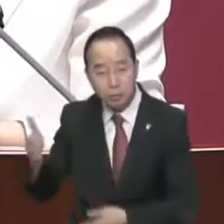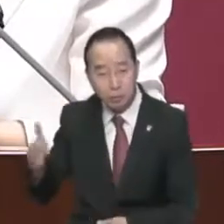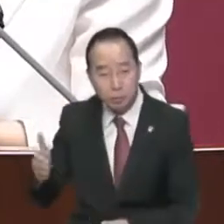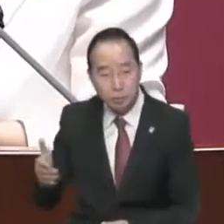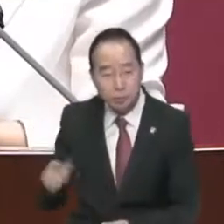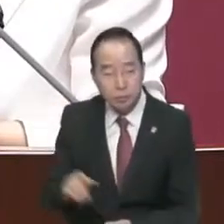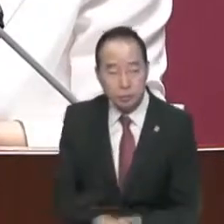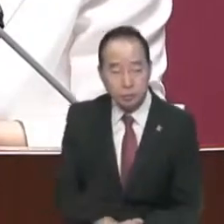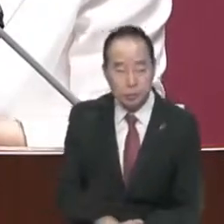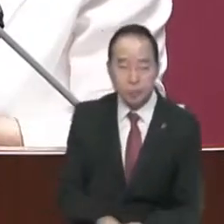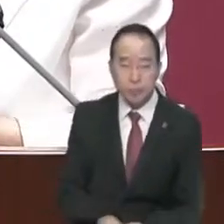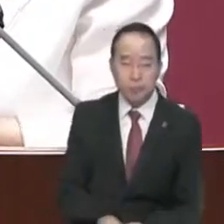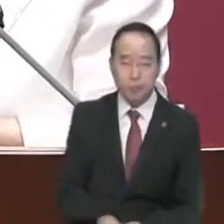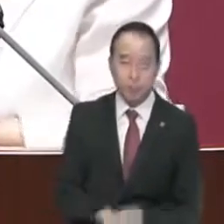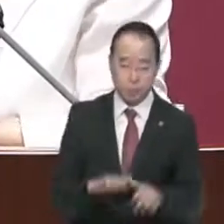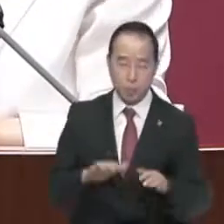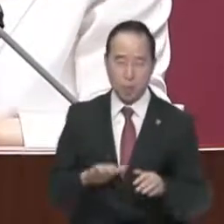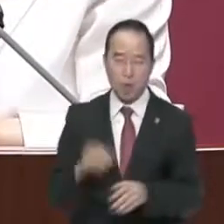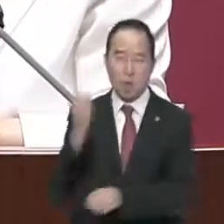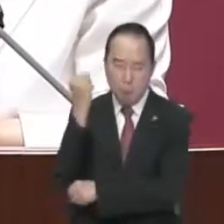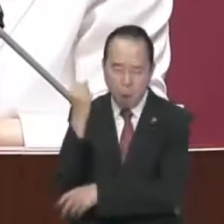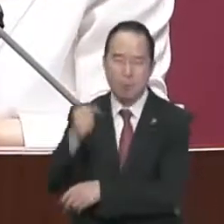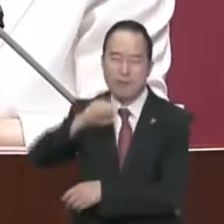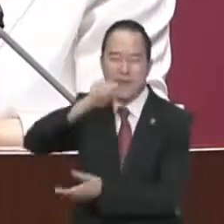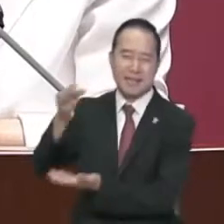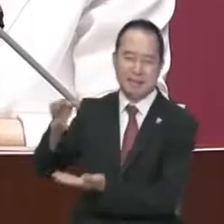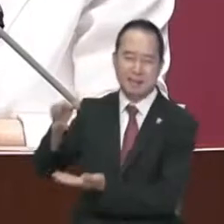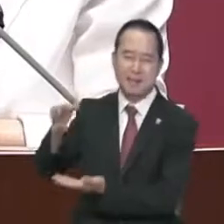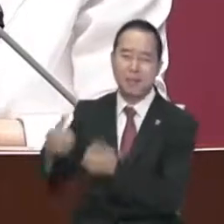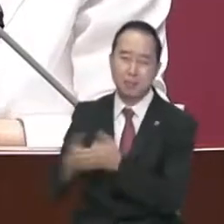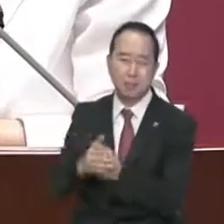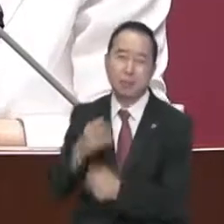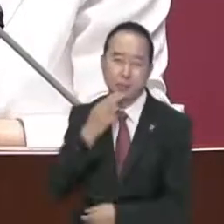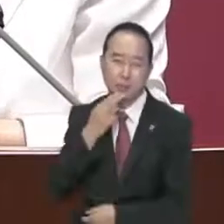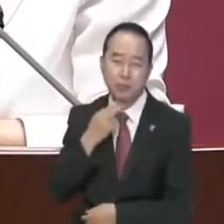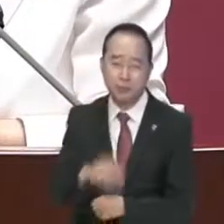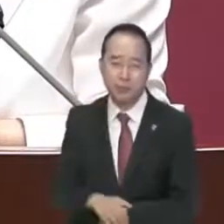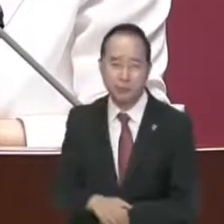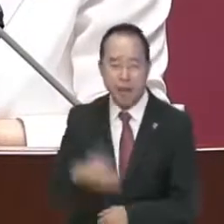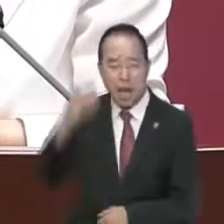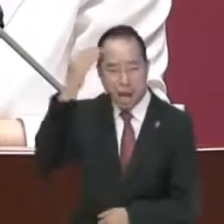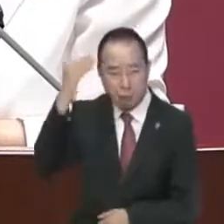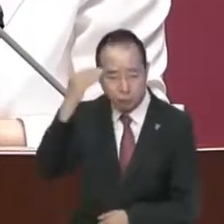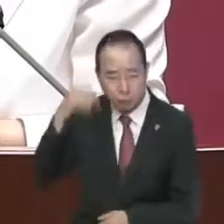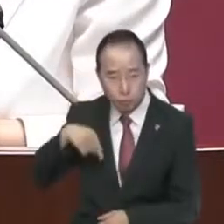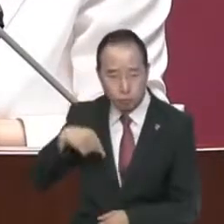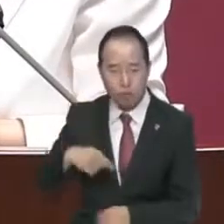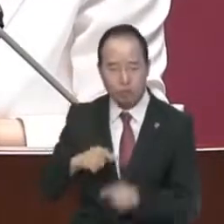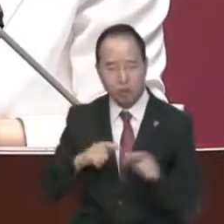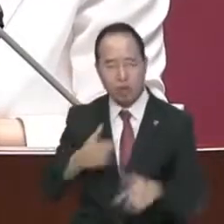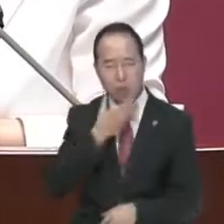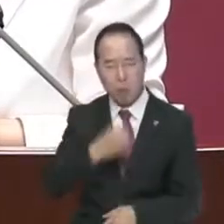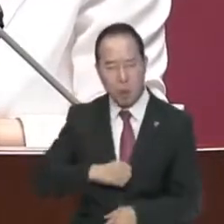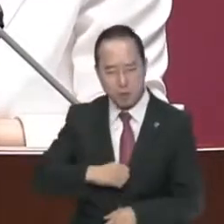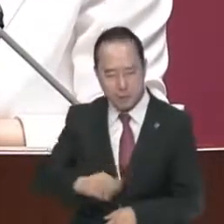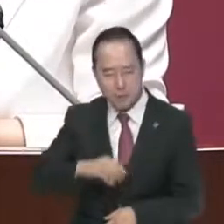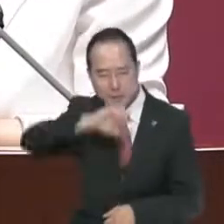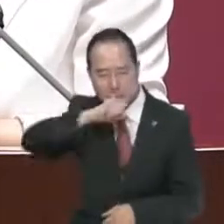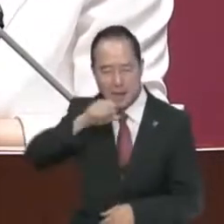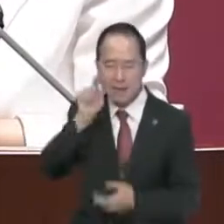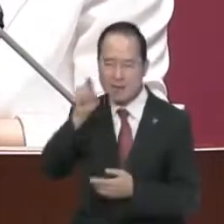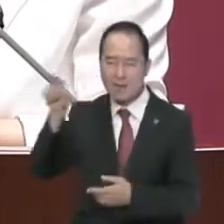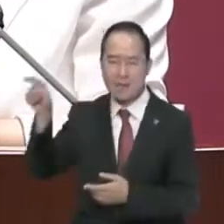예, 당연히 이제 본 예산이니까요. 그러나 우리 대한민국은 여러 가지 복지 예산이